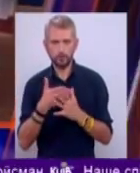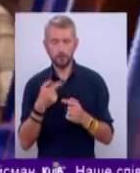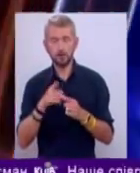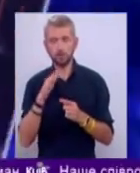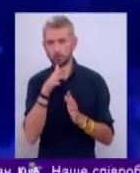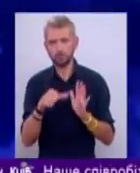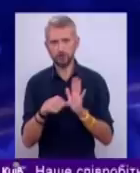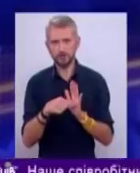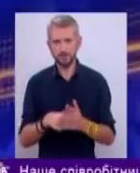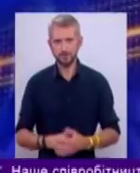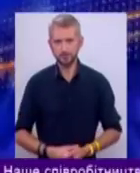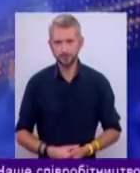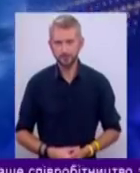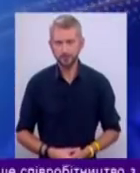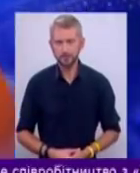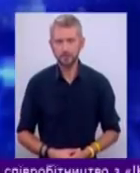18:00.